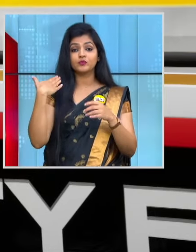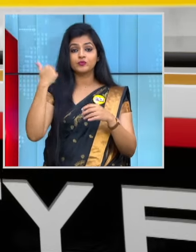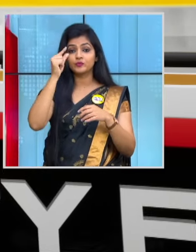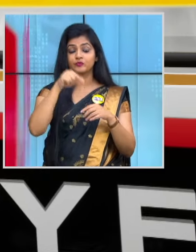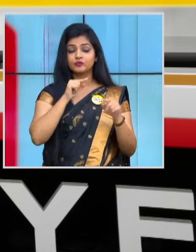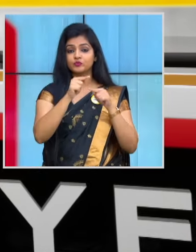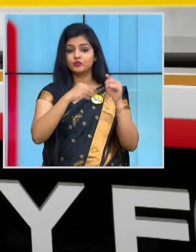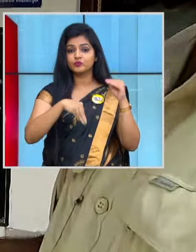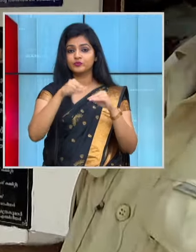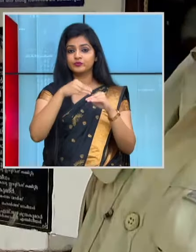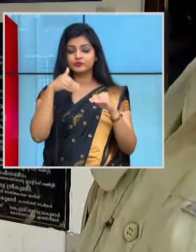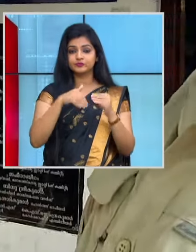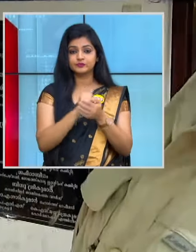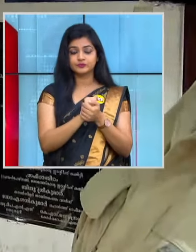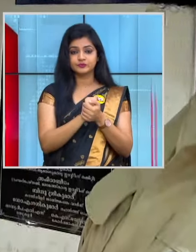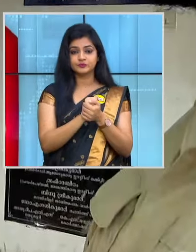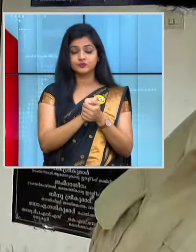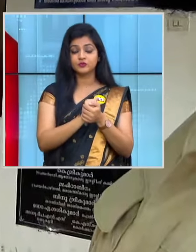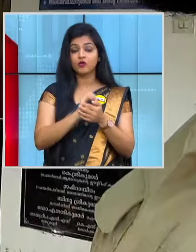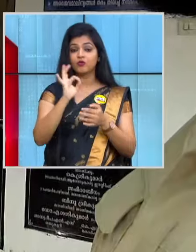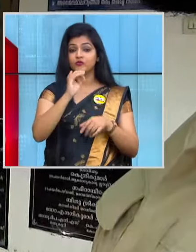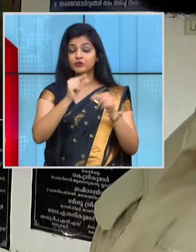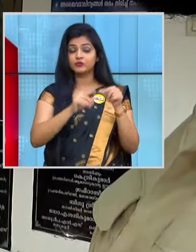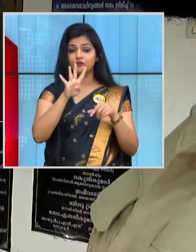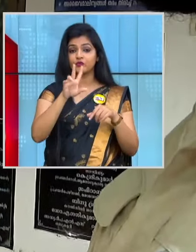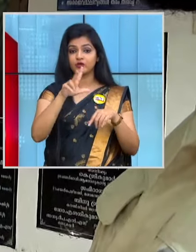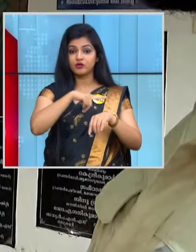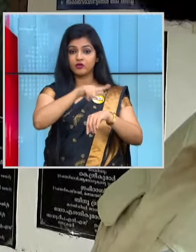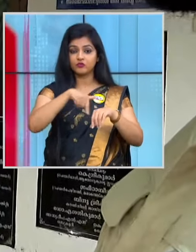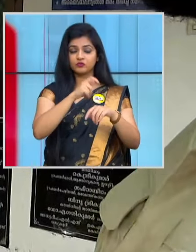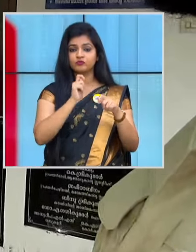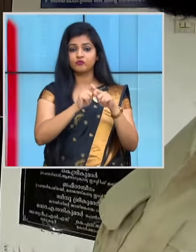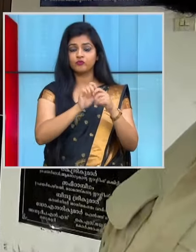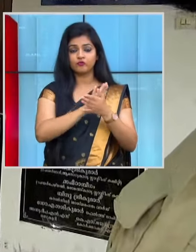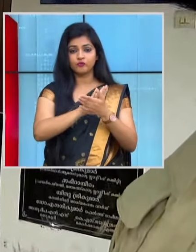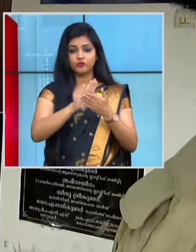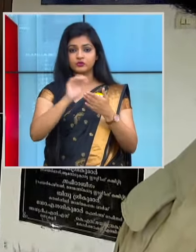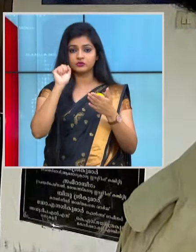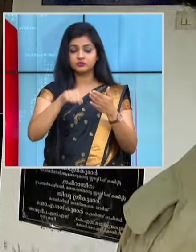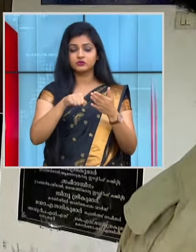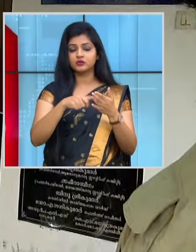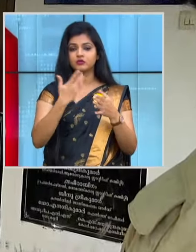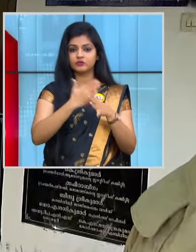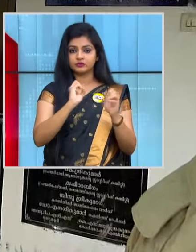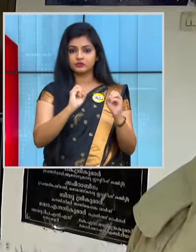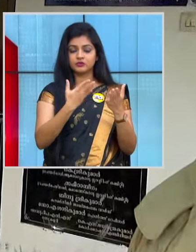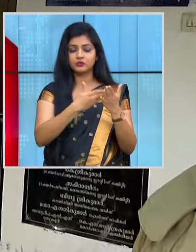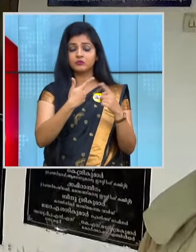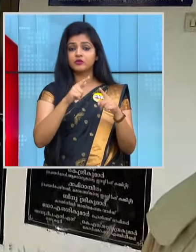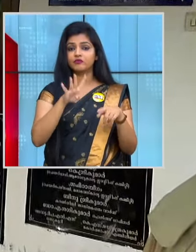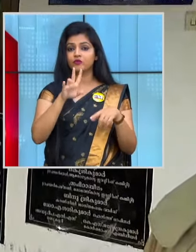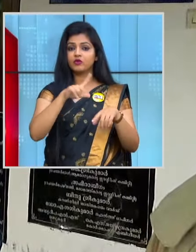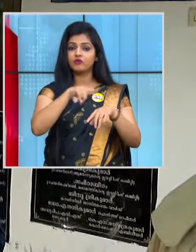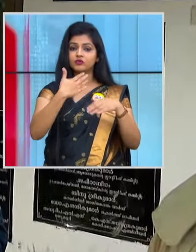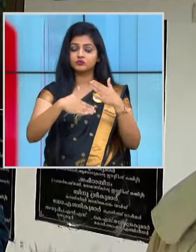കുറ്റപ്പെടുത്തി. ഉദ്യോഗസ്ഥന്മാർ 48 മണിക്കൂർ കൊണ്ടാണ് ഈ പണി ചെയ്തു തീർക്കാമെന്ന് പറഞ്ഞ് വർക്ക് തുടങ്ങിയത്. പക്ഷേ അത് ചെയ്ത്